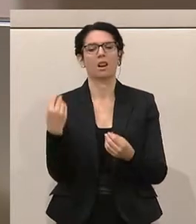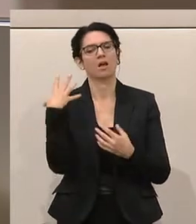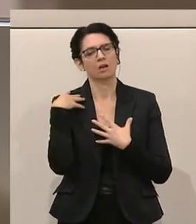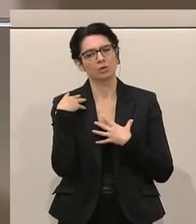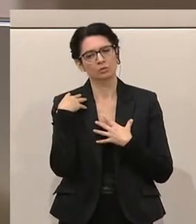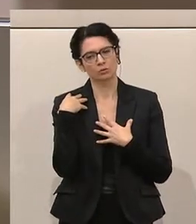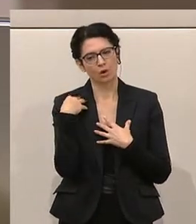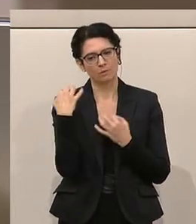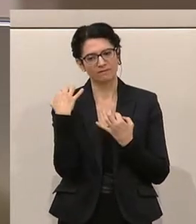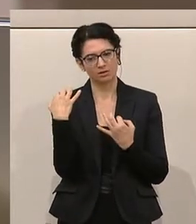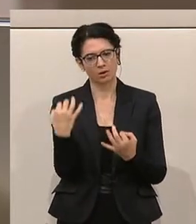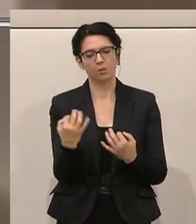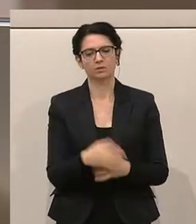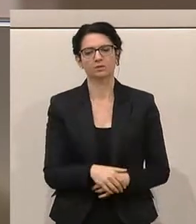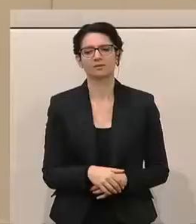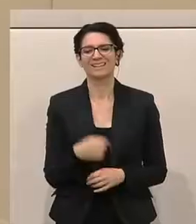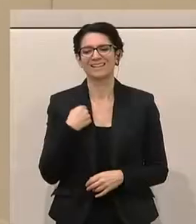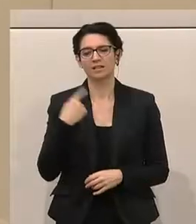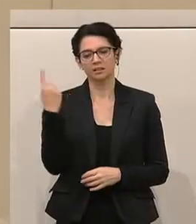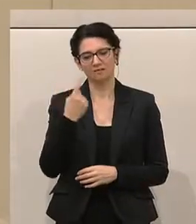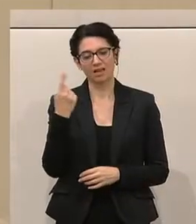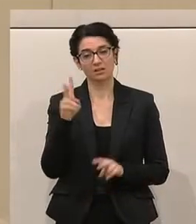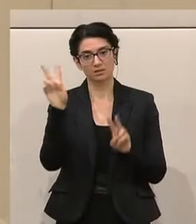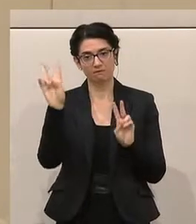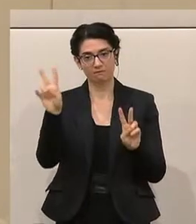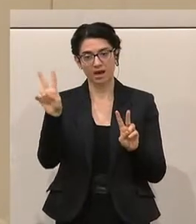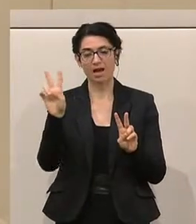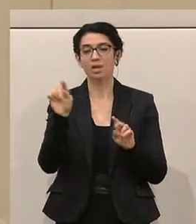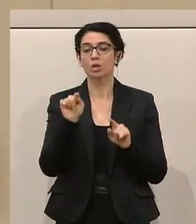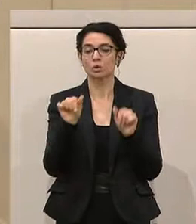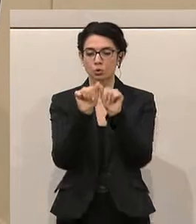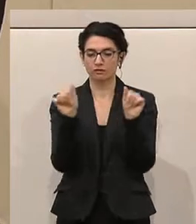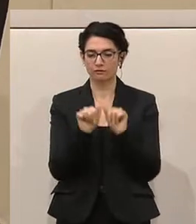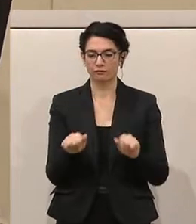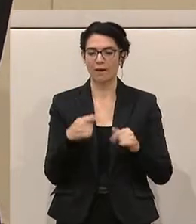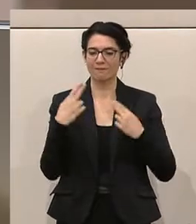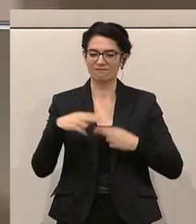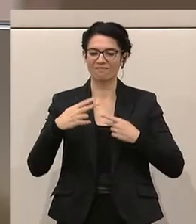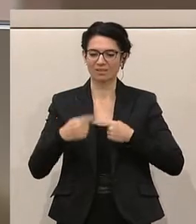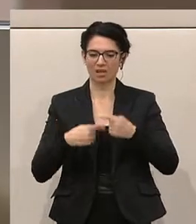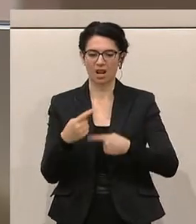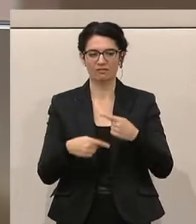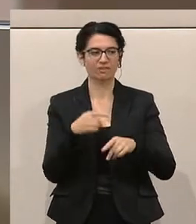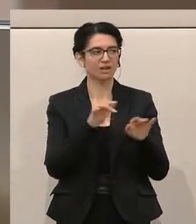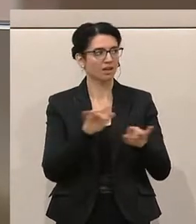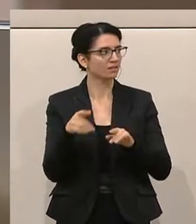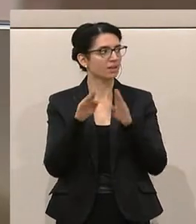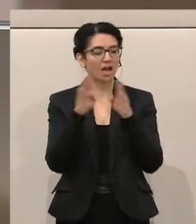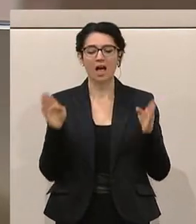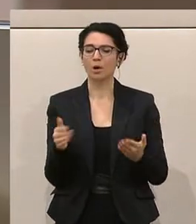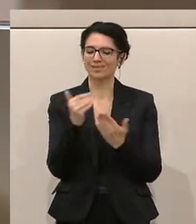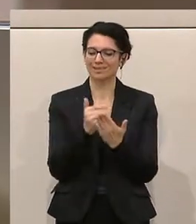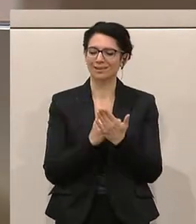noch einmal, ich warne Sie wirklich, in dieser Art fortzufahren. Sie kennen die Usancen dieses